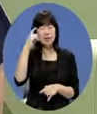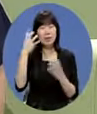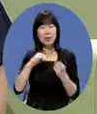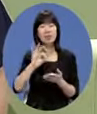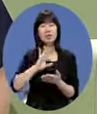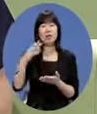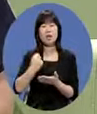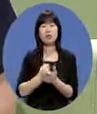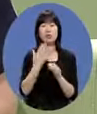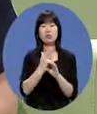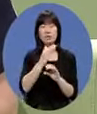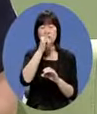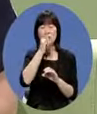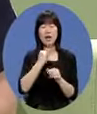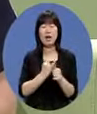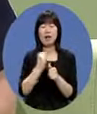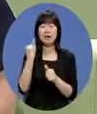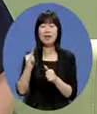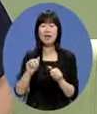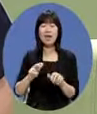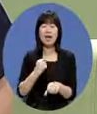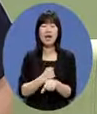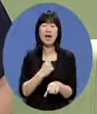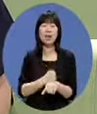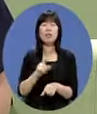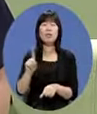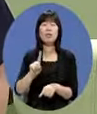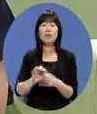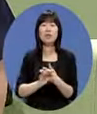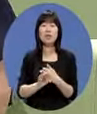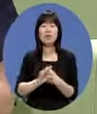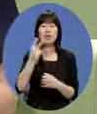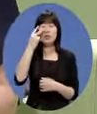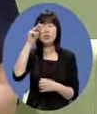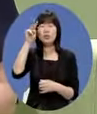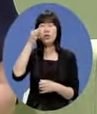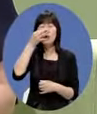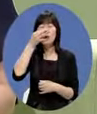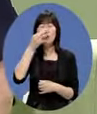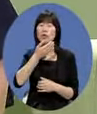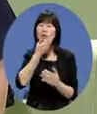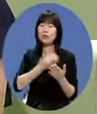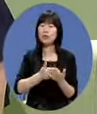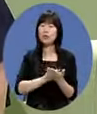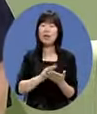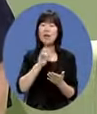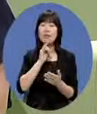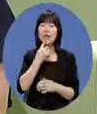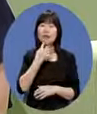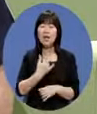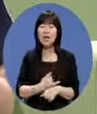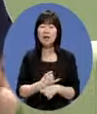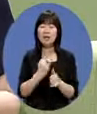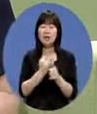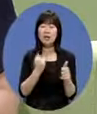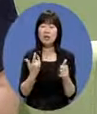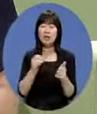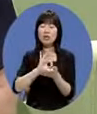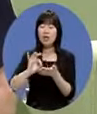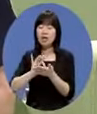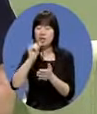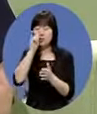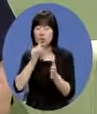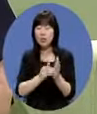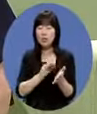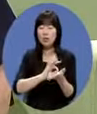갖고 계세요. 이럴 때 이제 아내분들이 좀 하셔야 되는 게 뭐냐면 눈으로 보여주는 게 굉장히 중요해요. 말만 여보 돈이 이렇게 들어갔고